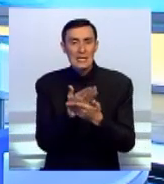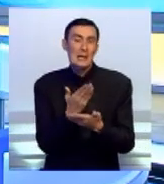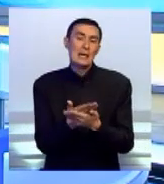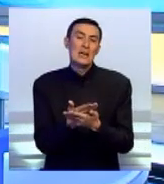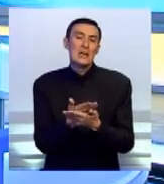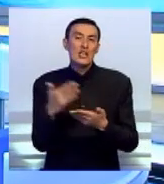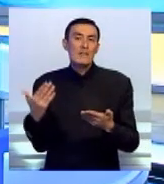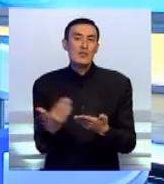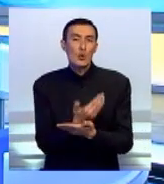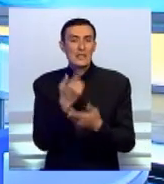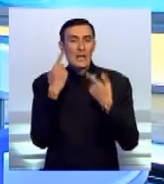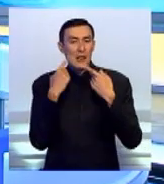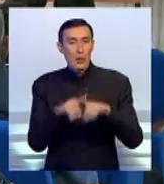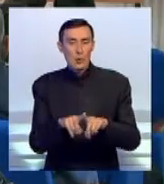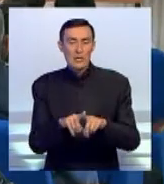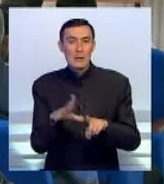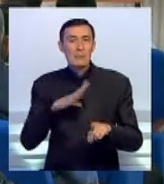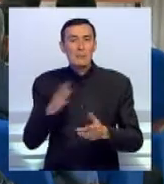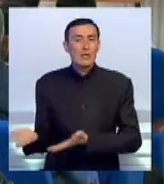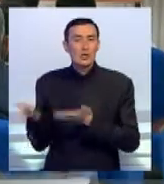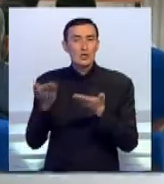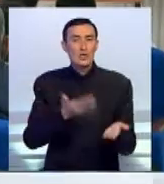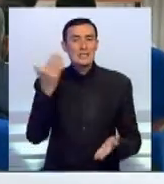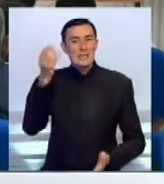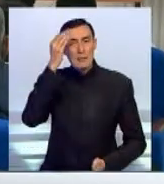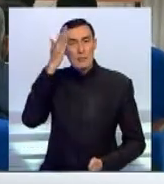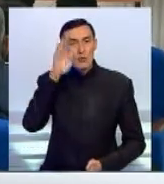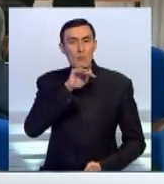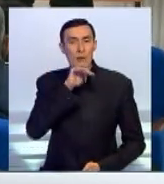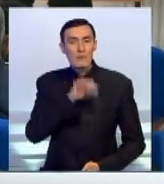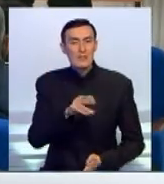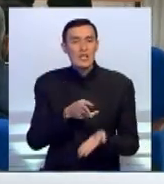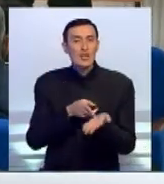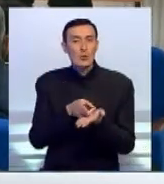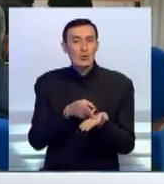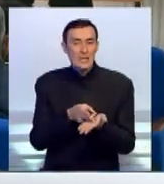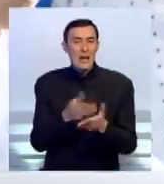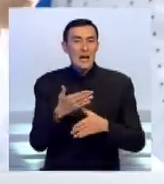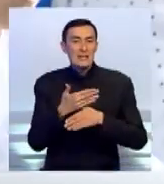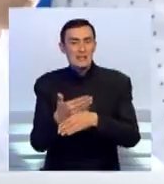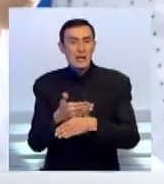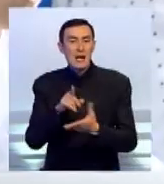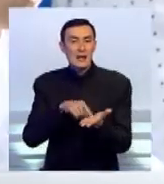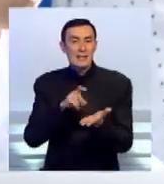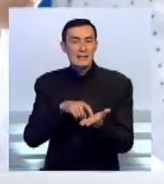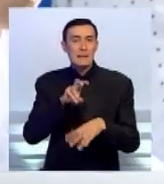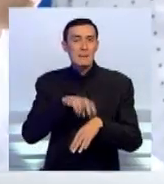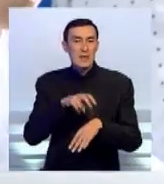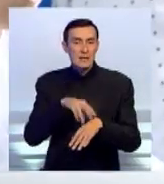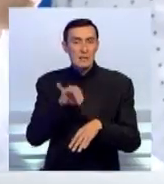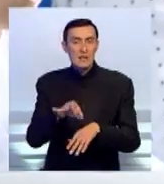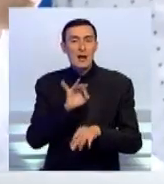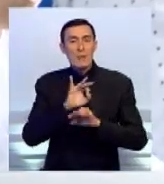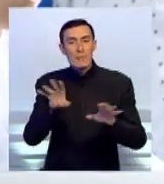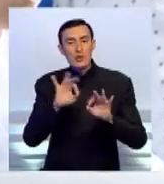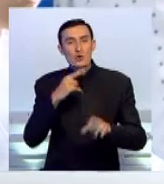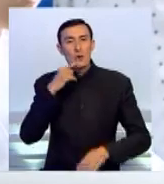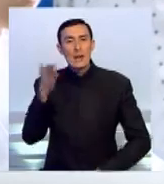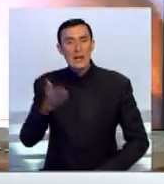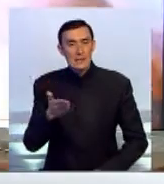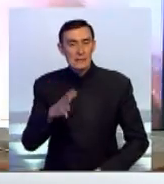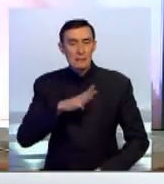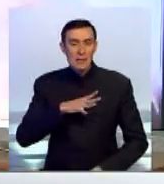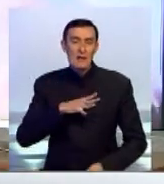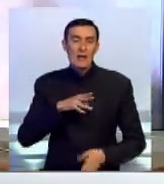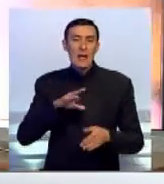продемонстрировали инновационные технологии. Приглашенный из Японии профессор хирургии ассистировал карагандинским медикам и прочел лекции.